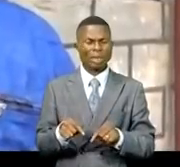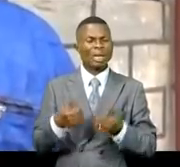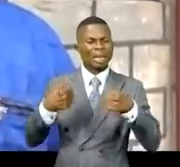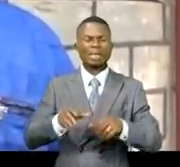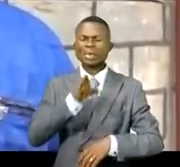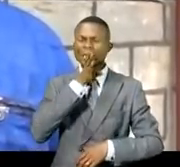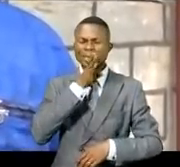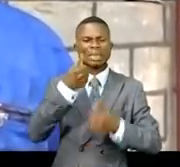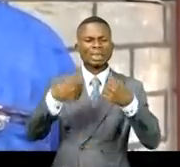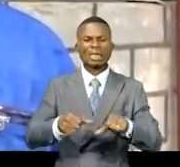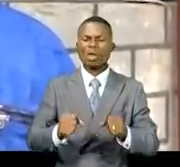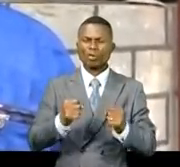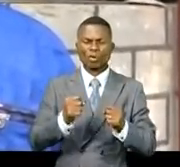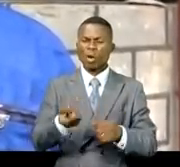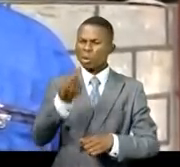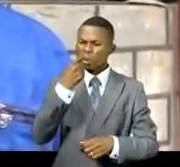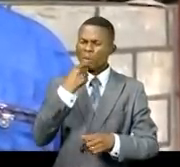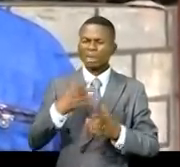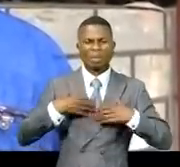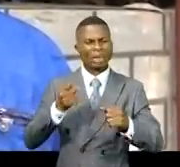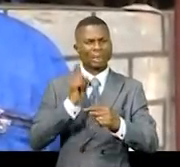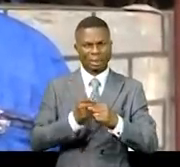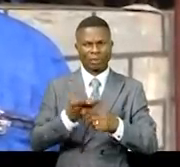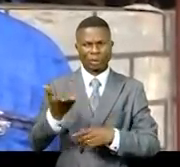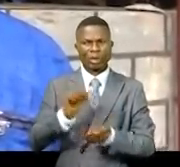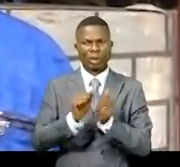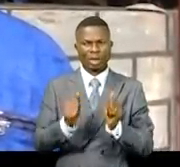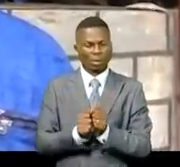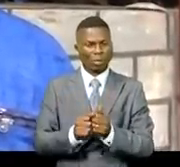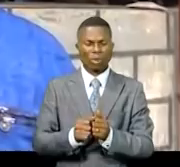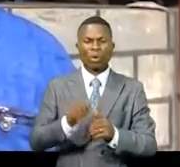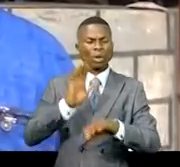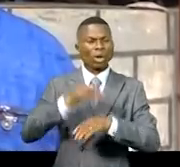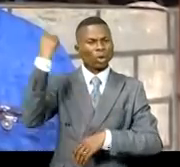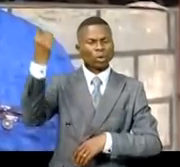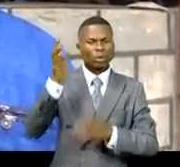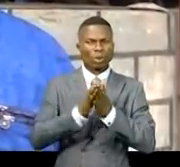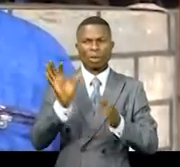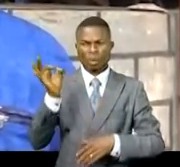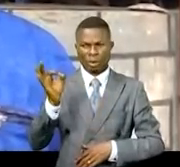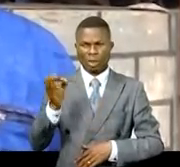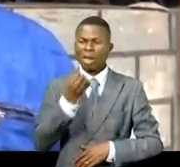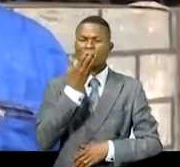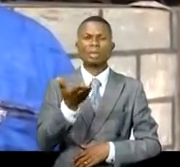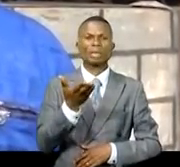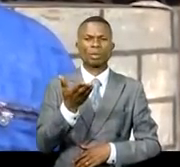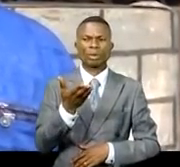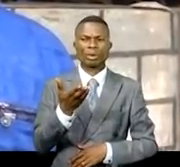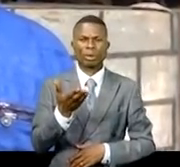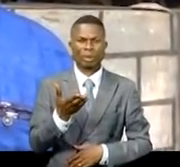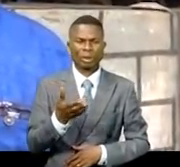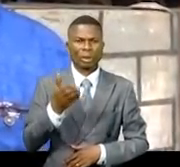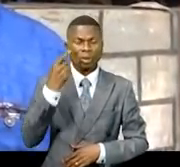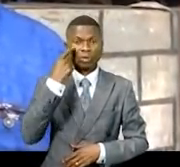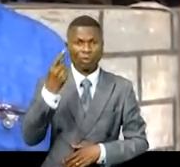cas qui résistent au traitement habituel. Ces cas ne font qu'augmenter. Par exemple, quand vous allez à Nguenga, vous trouverez